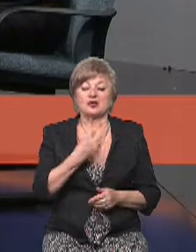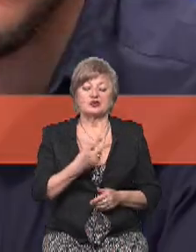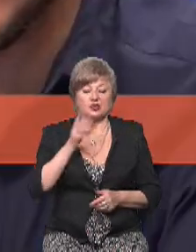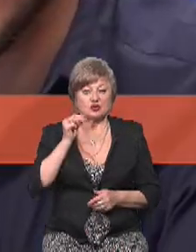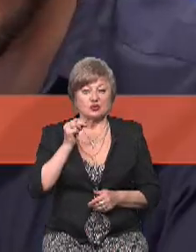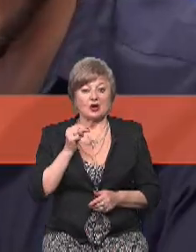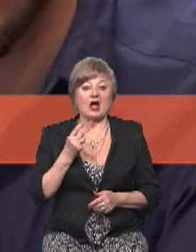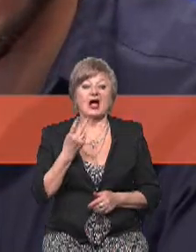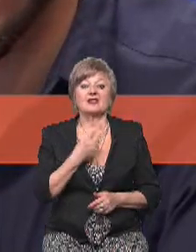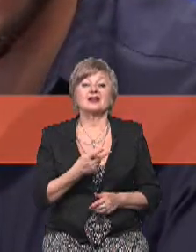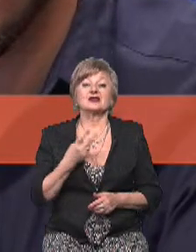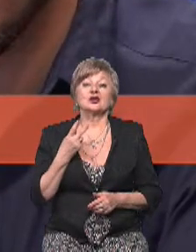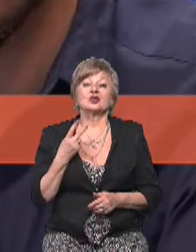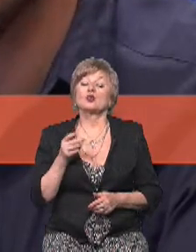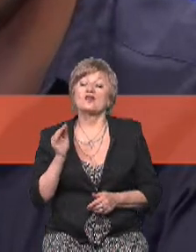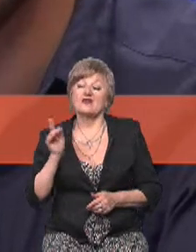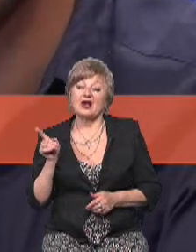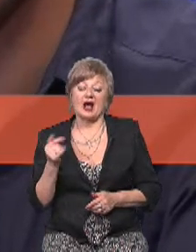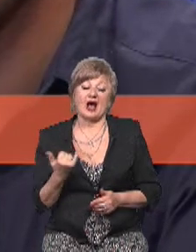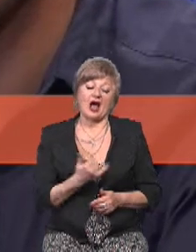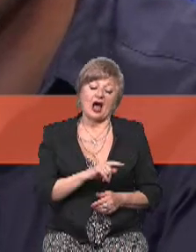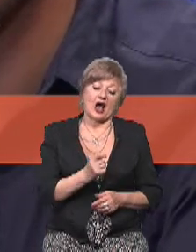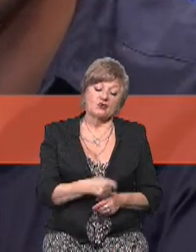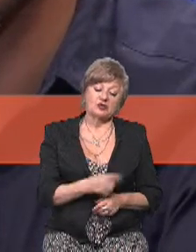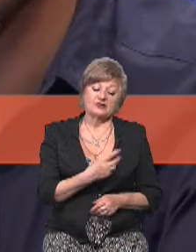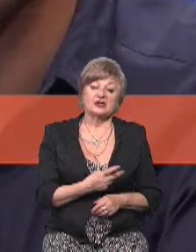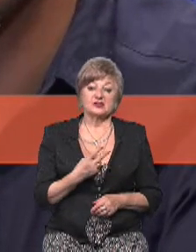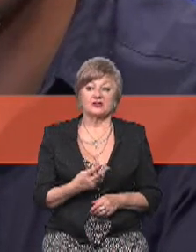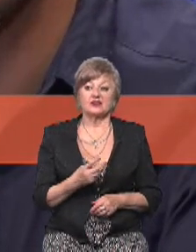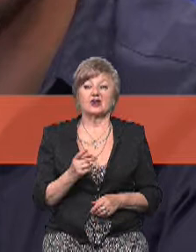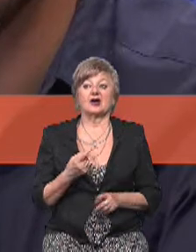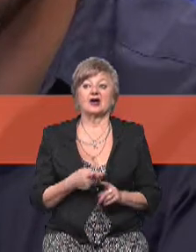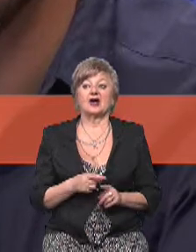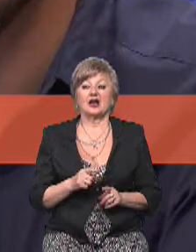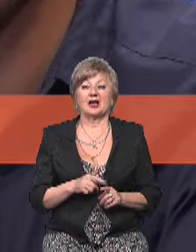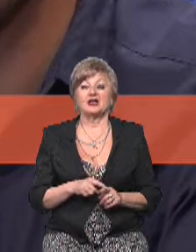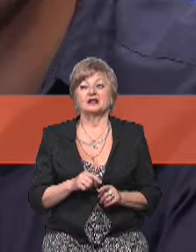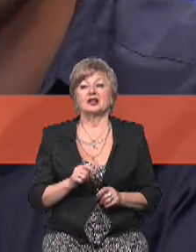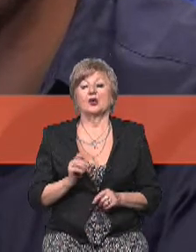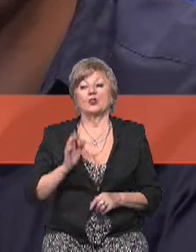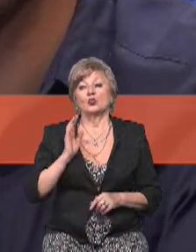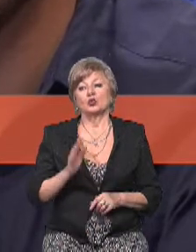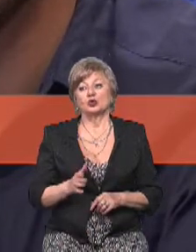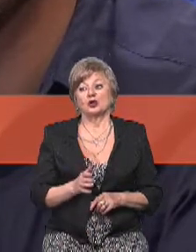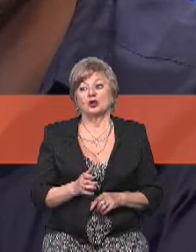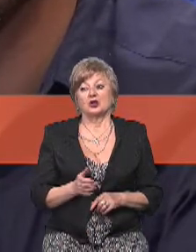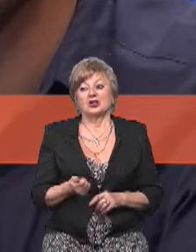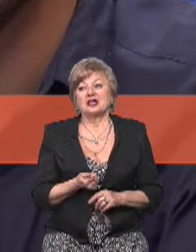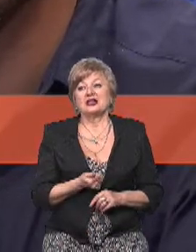звичайно. А на 22 серпня? На 22 серпня, це можна, знову це така буде